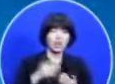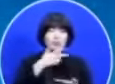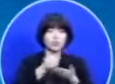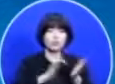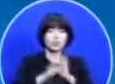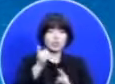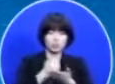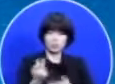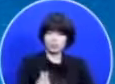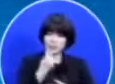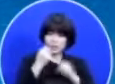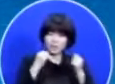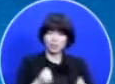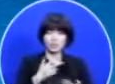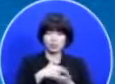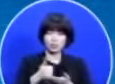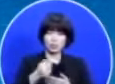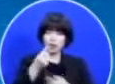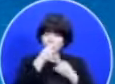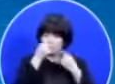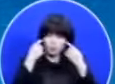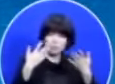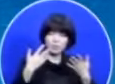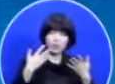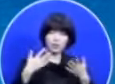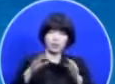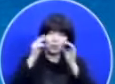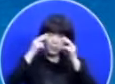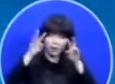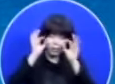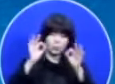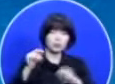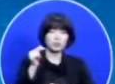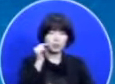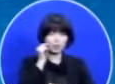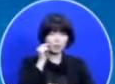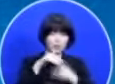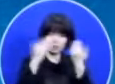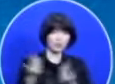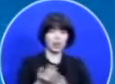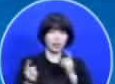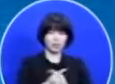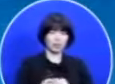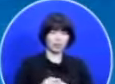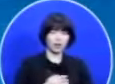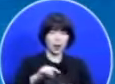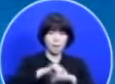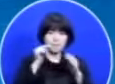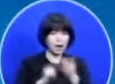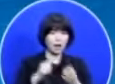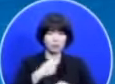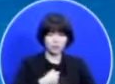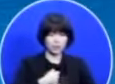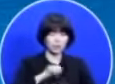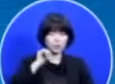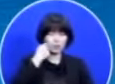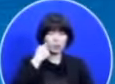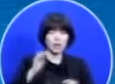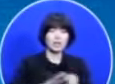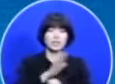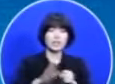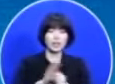살아계신 주님 으로 분명히 바라보지 못하면 다 장 합니다 절대로 마음 지킬 수 없습니다 사랑하고